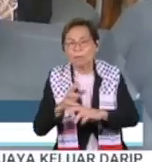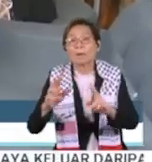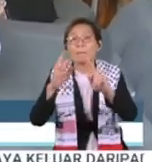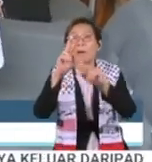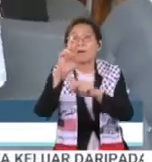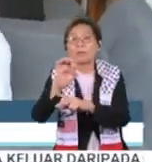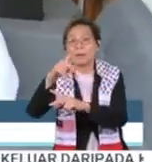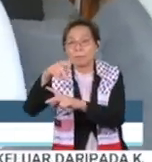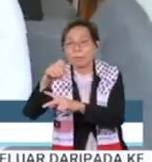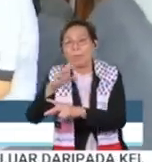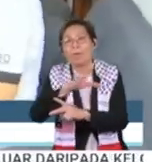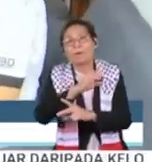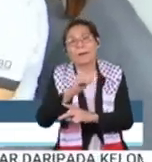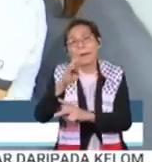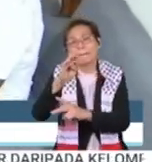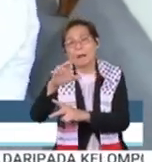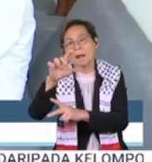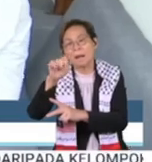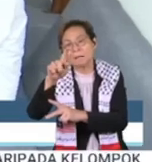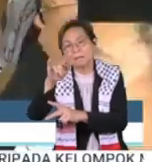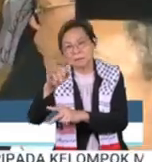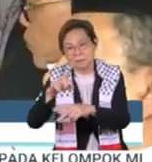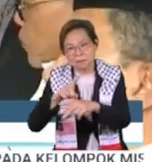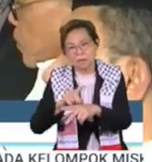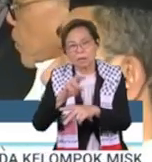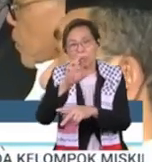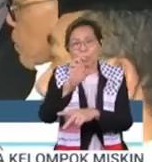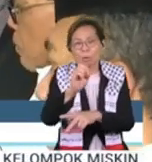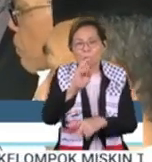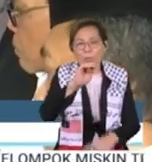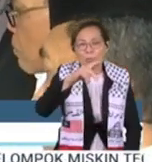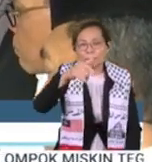Kampung Desa Pandan dan Kampung Melati dalam daerah Rompin.